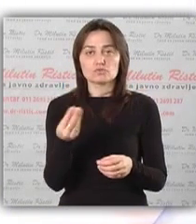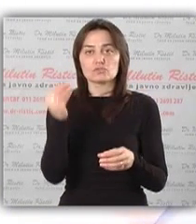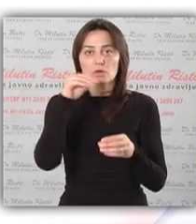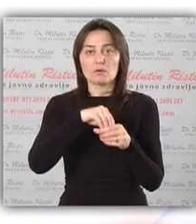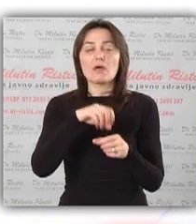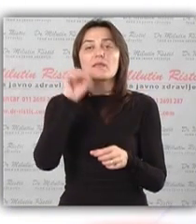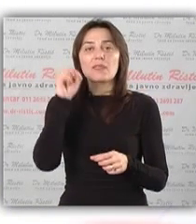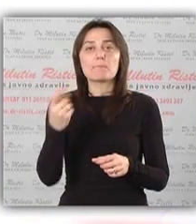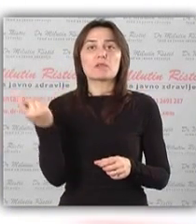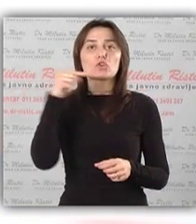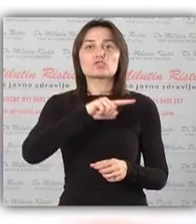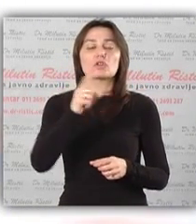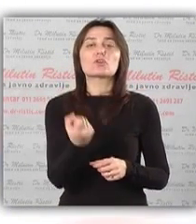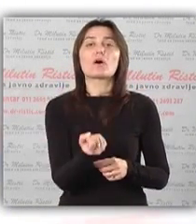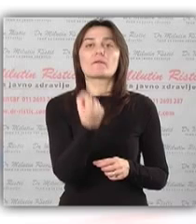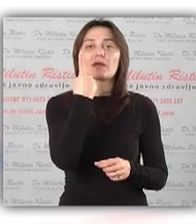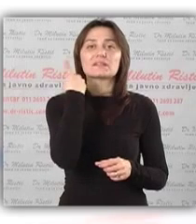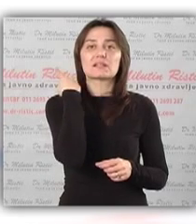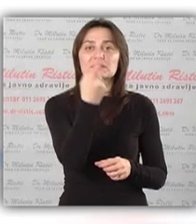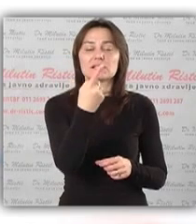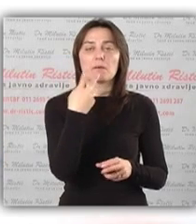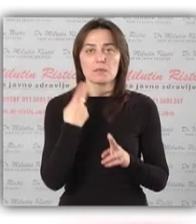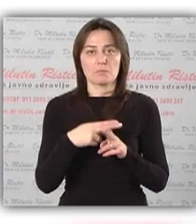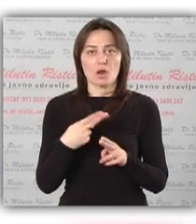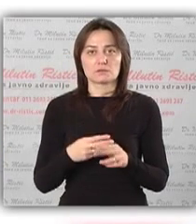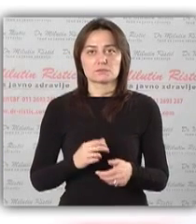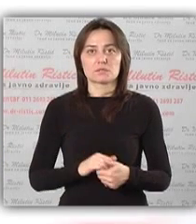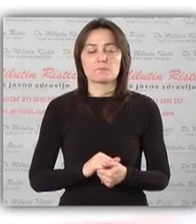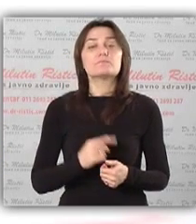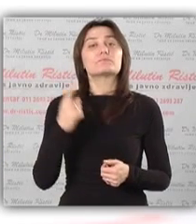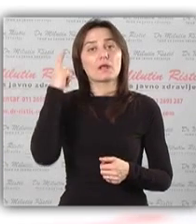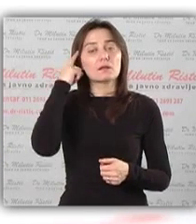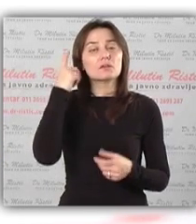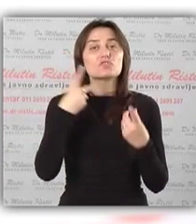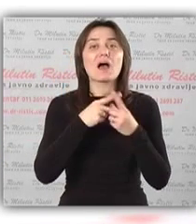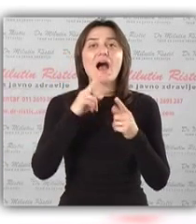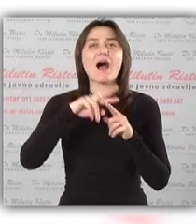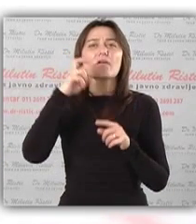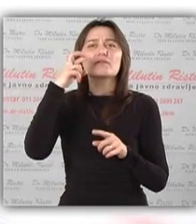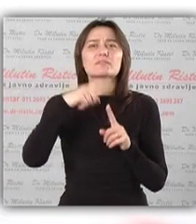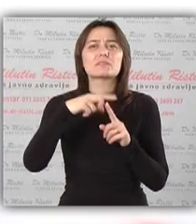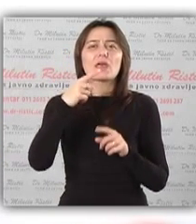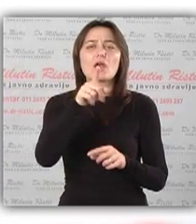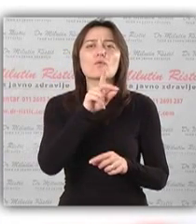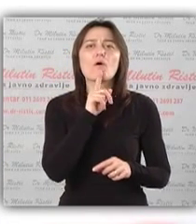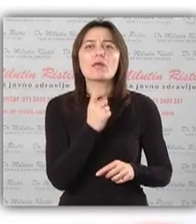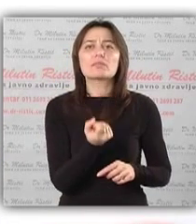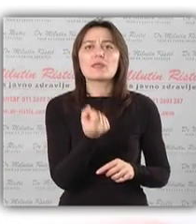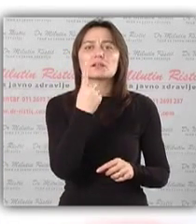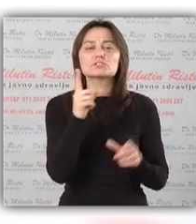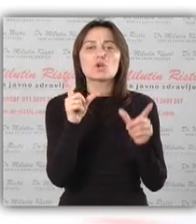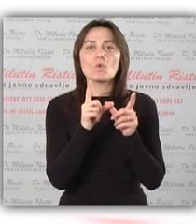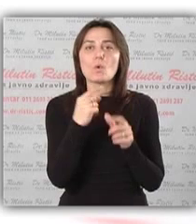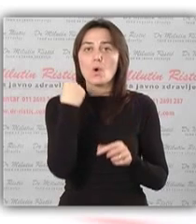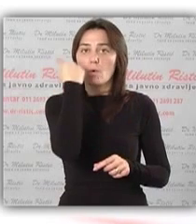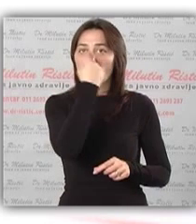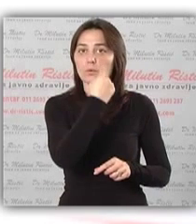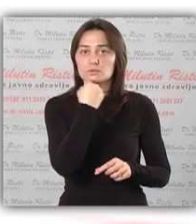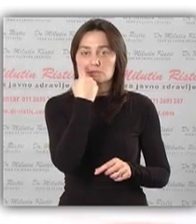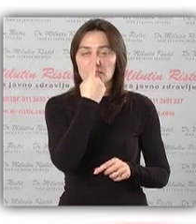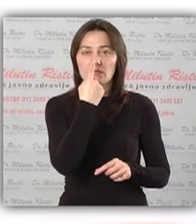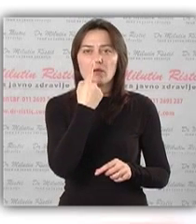koje se mogu svrstati da bi došlo do nastanka samih afti. Inače, afte su male lezije koje